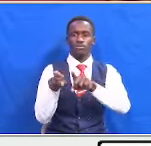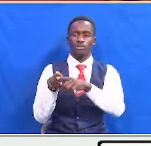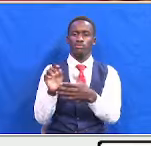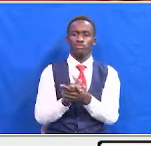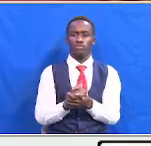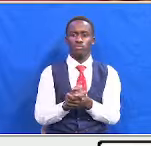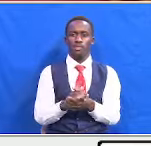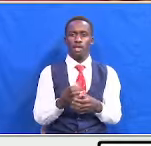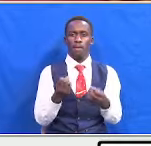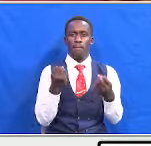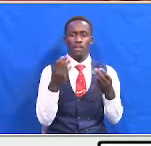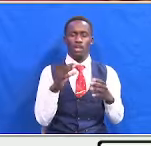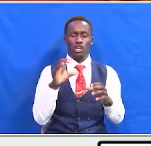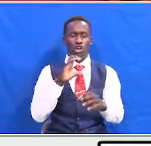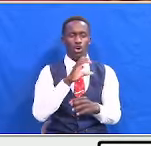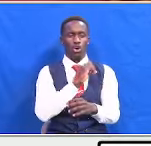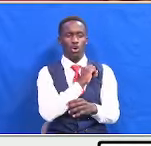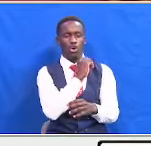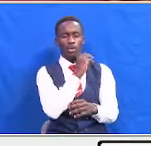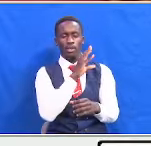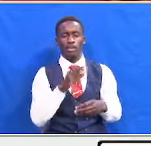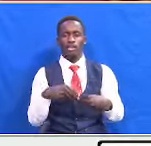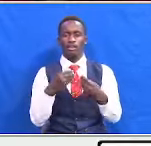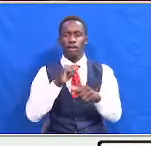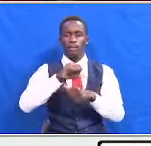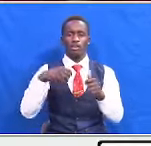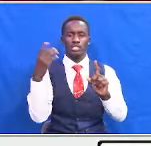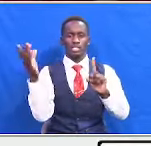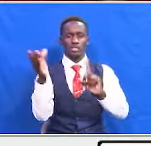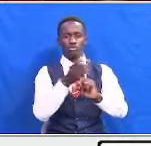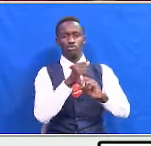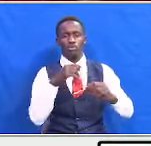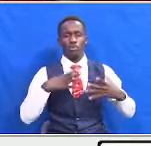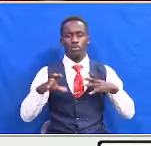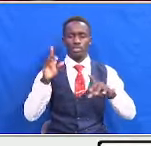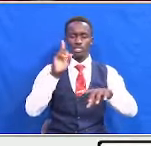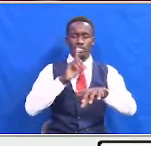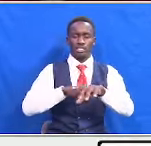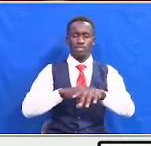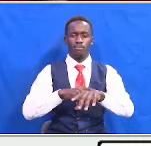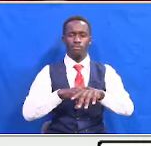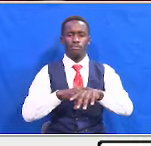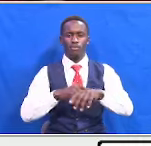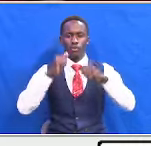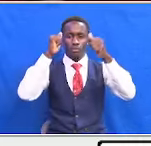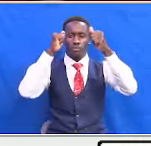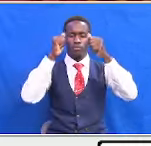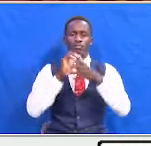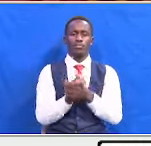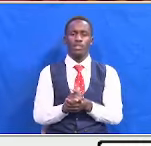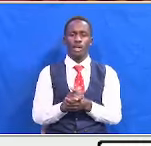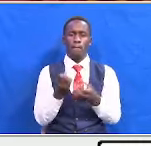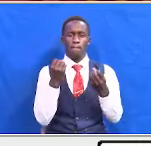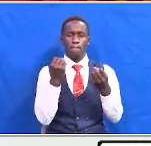allegations have been made concerning disappearance of people during protests. A good number of alleged